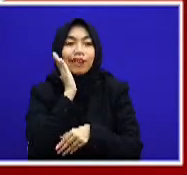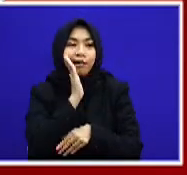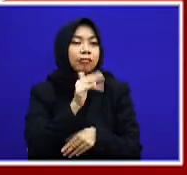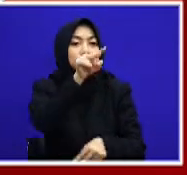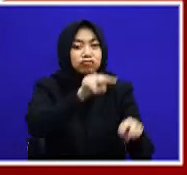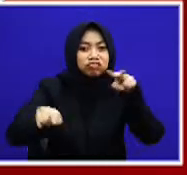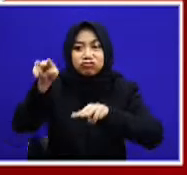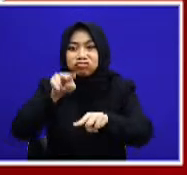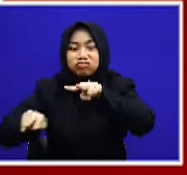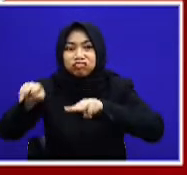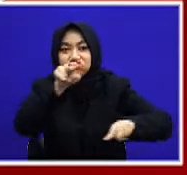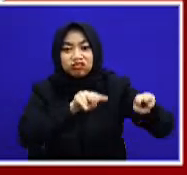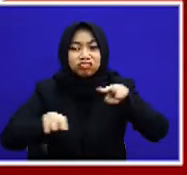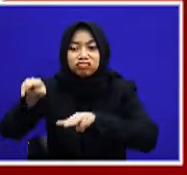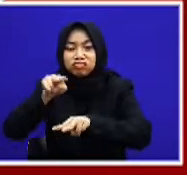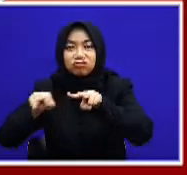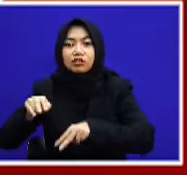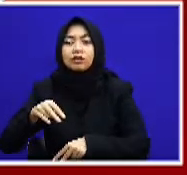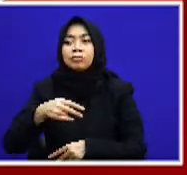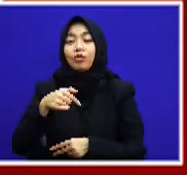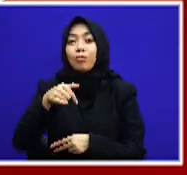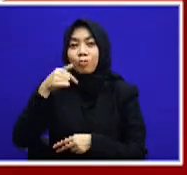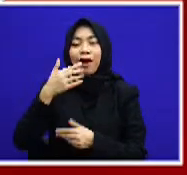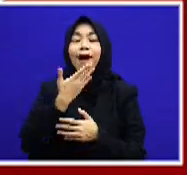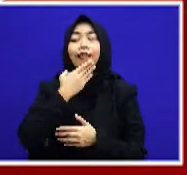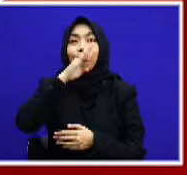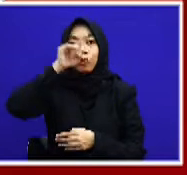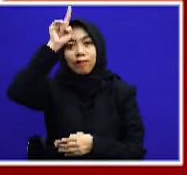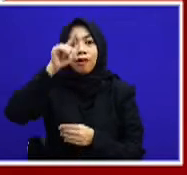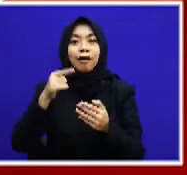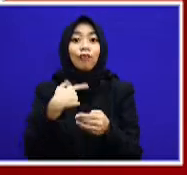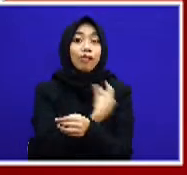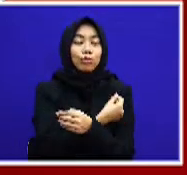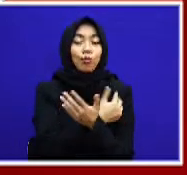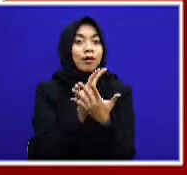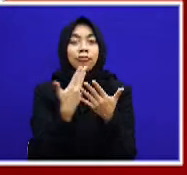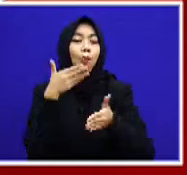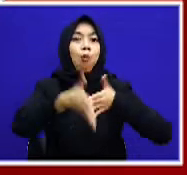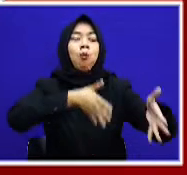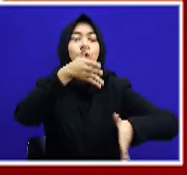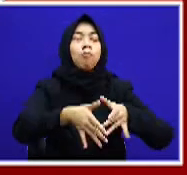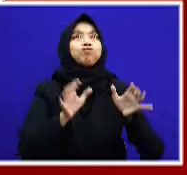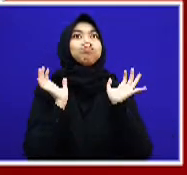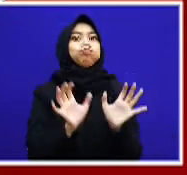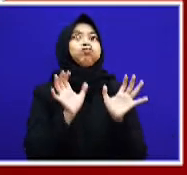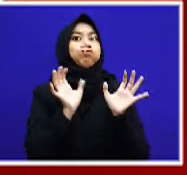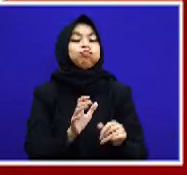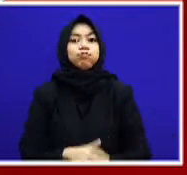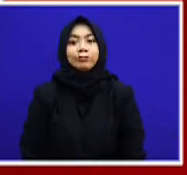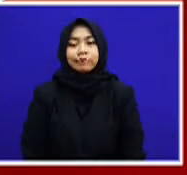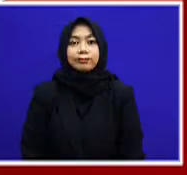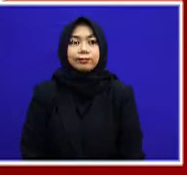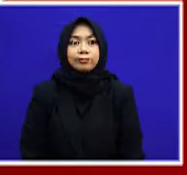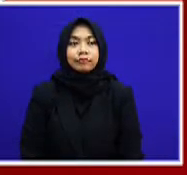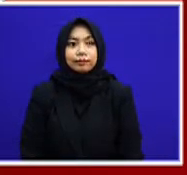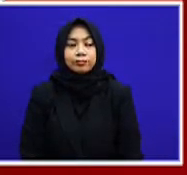monitor. Alhamdulillah antusiasme masyarakat untuk hadir mengikuti vaksin itu luar biasa. Sekaligus kita